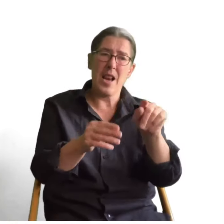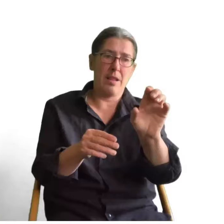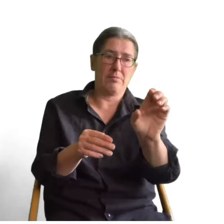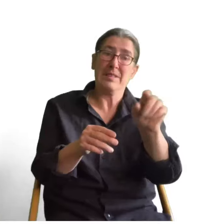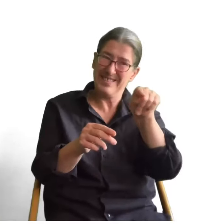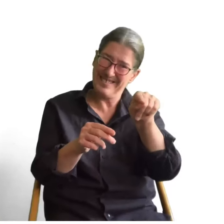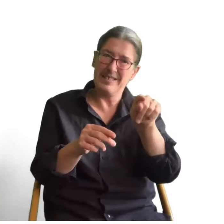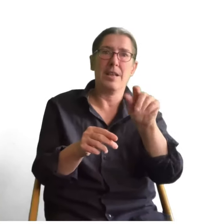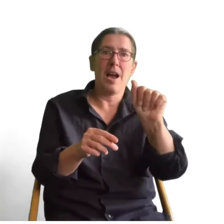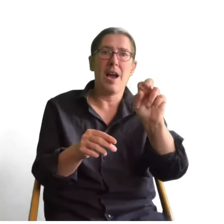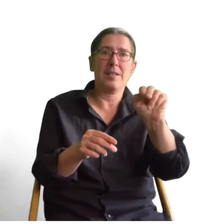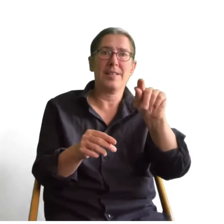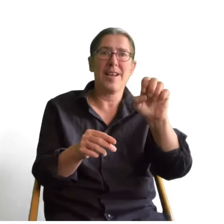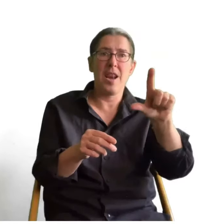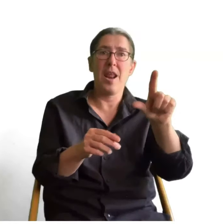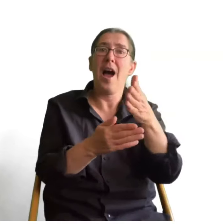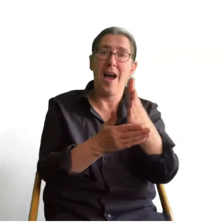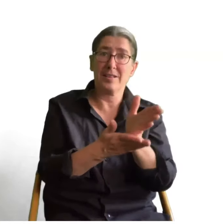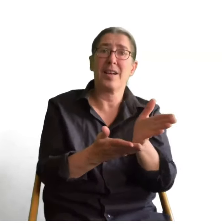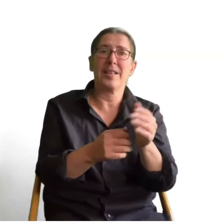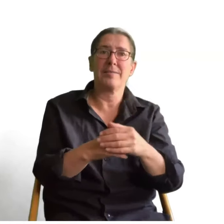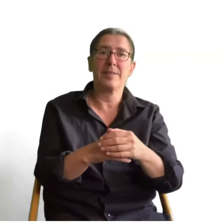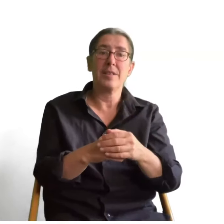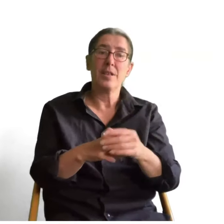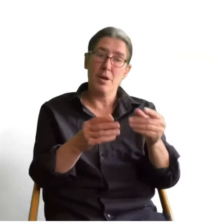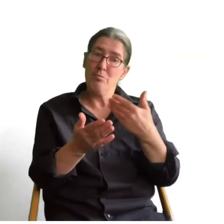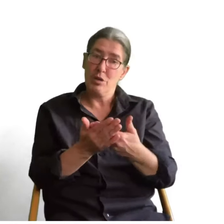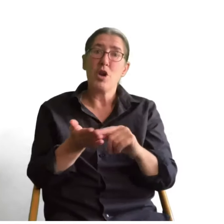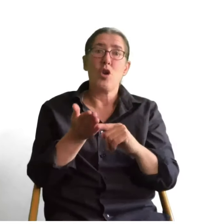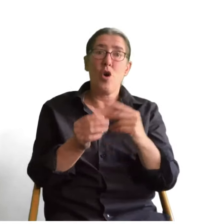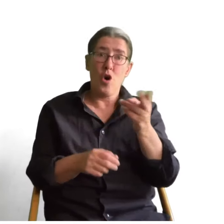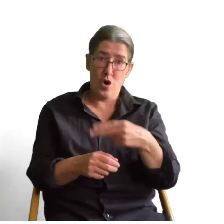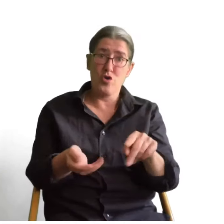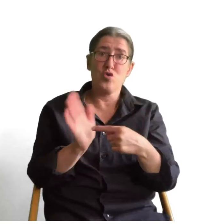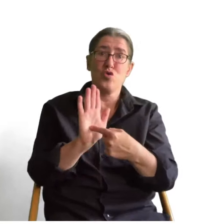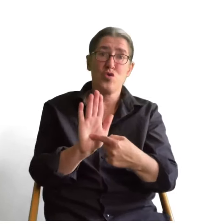Anteil. Nehmen wir mal wieder unseren Euro.